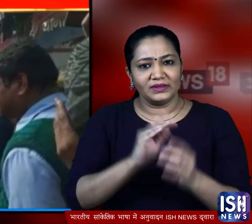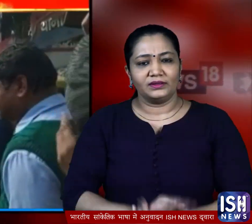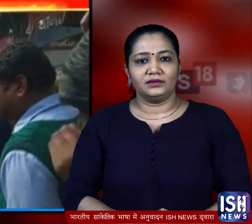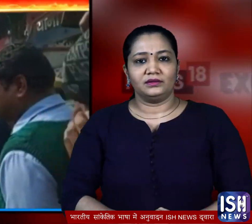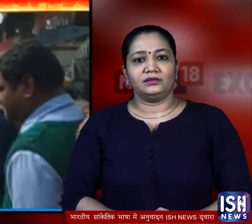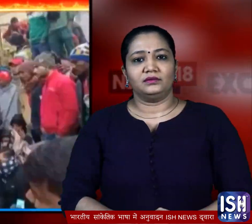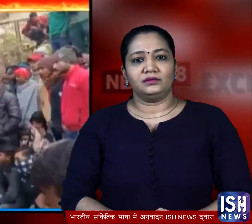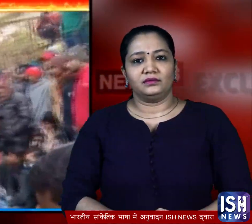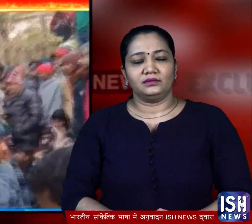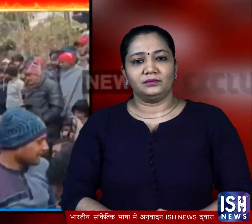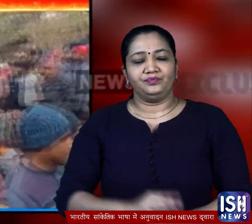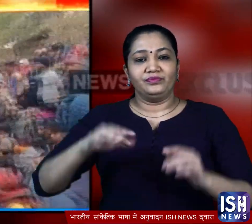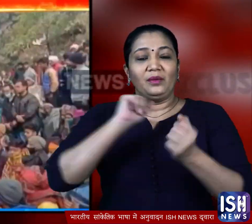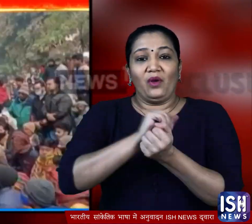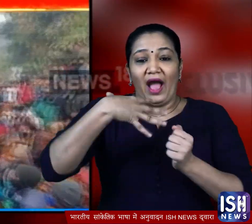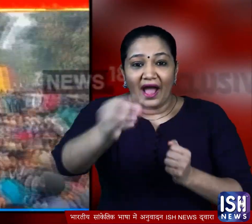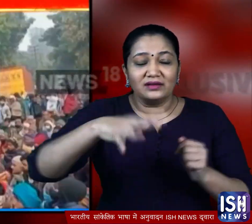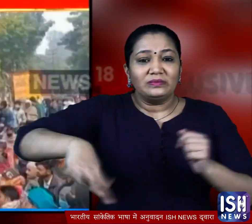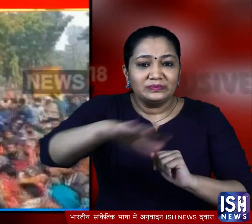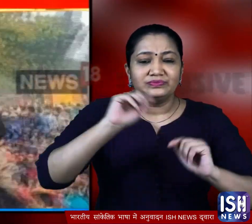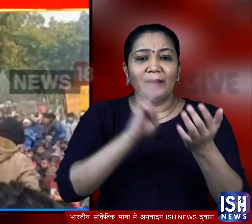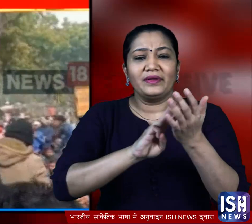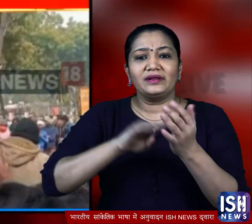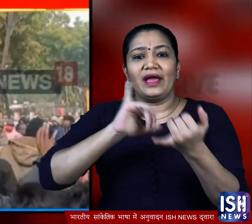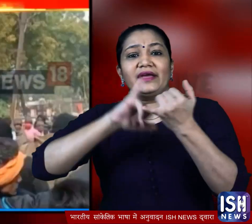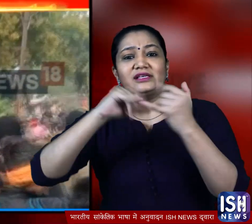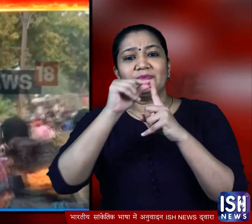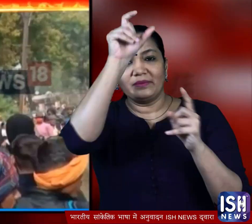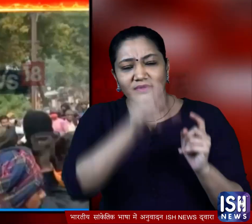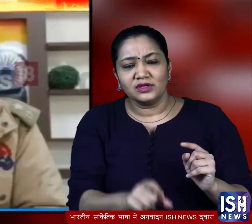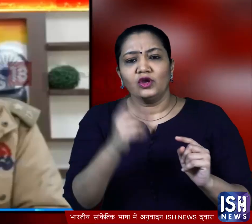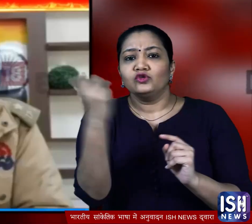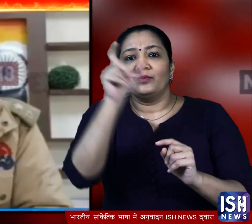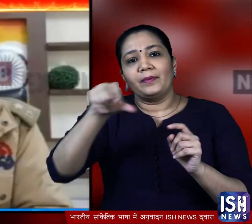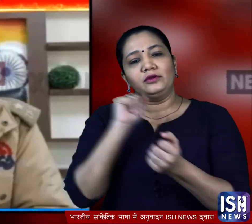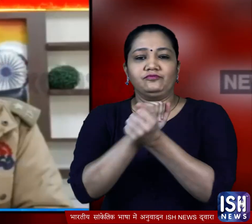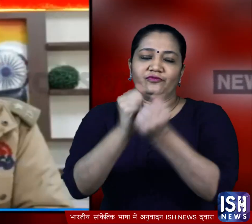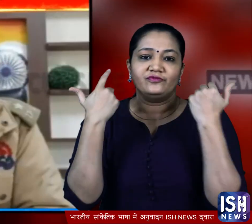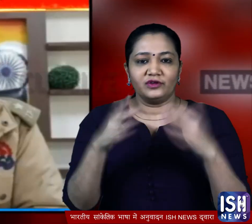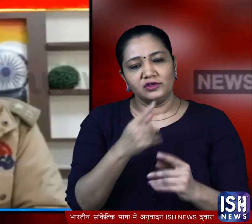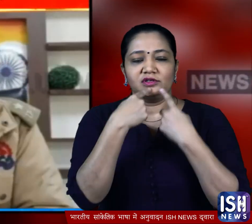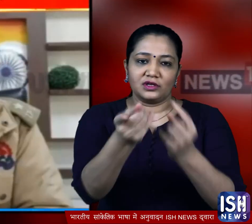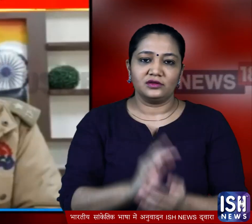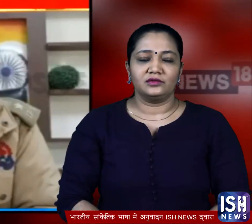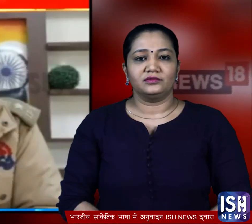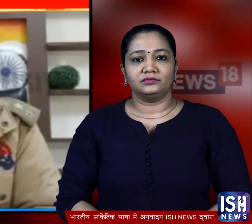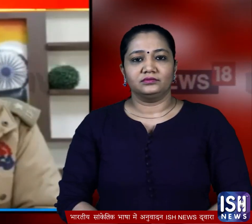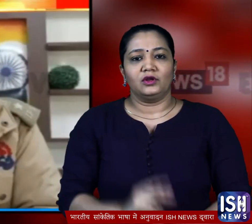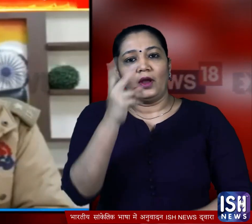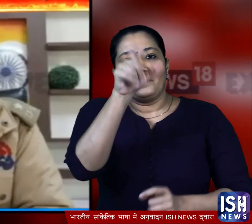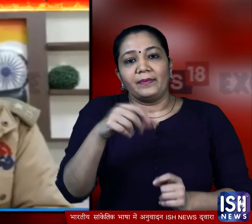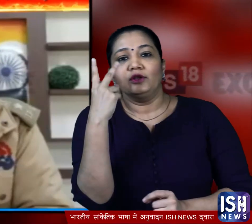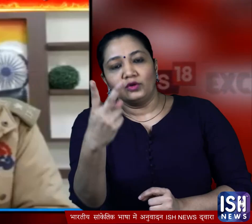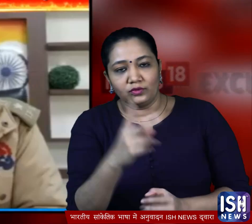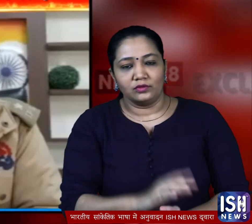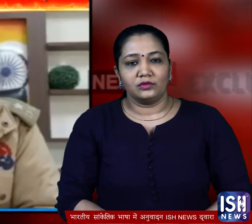निश्चित रहो। थाने के बाहर जारी हंगामे के बीच मेरठ के एसएसपी ने इस मामले में 2 आरोपियों को गिरफ्तार किए जाने की जानकारी दी। 2 लोगों